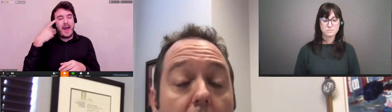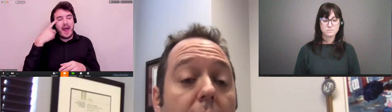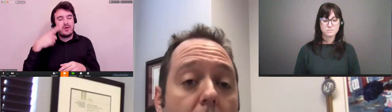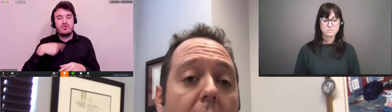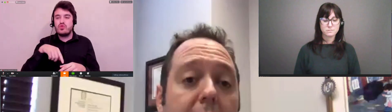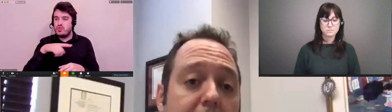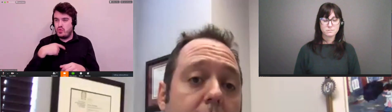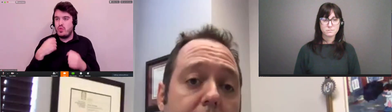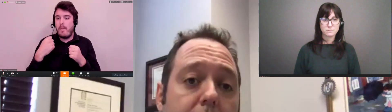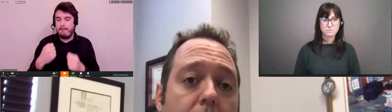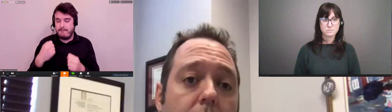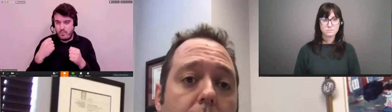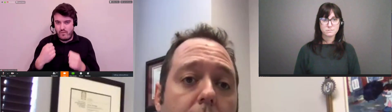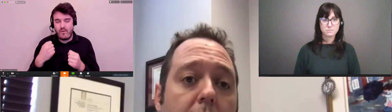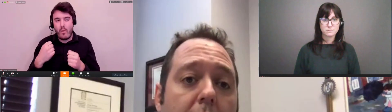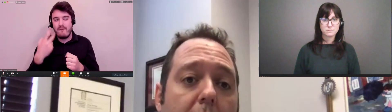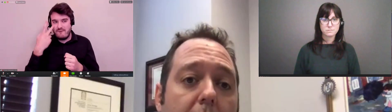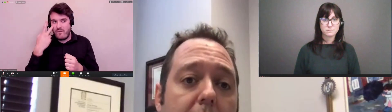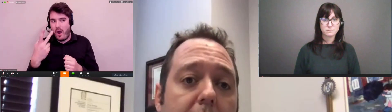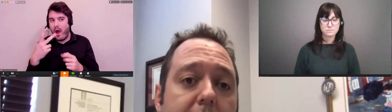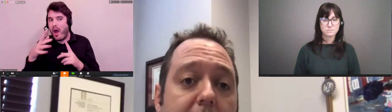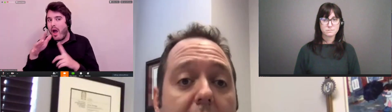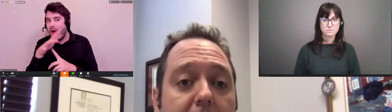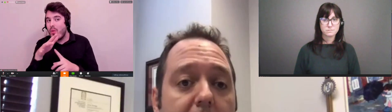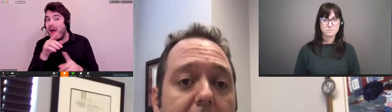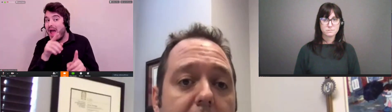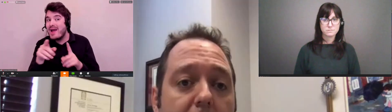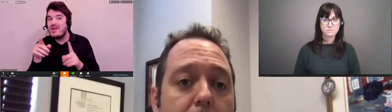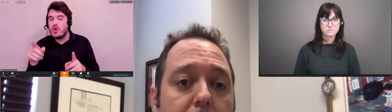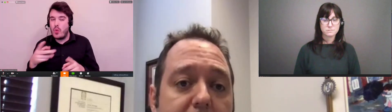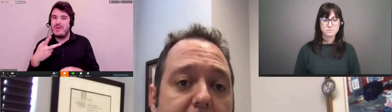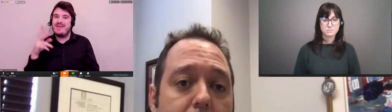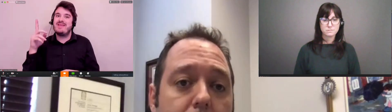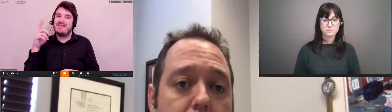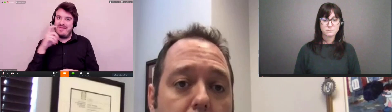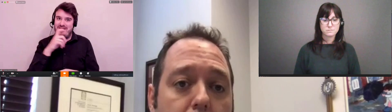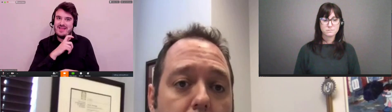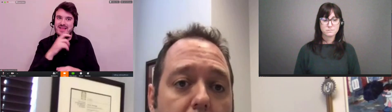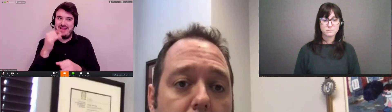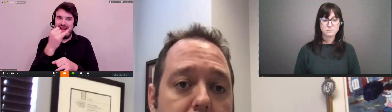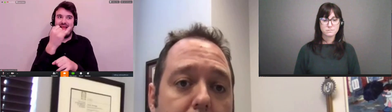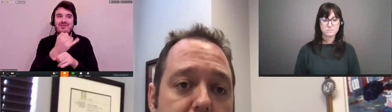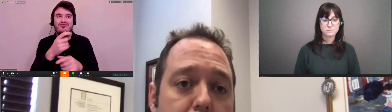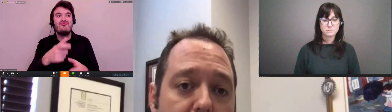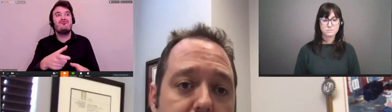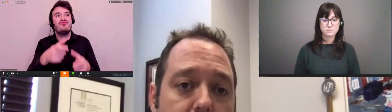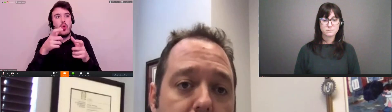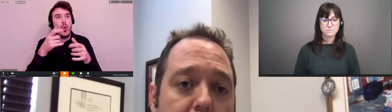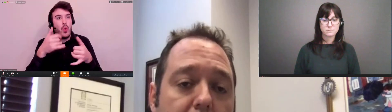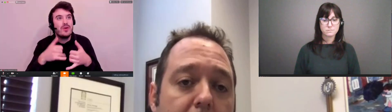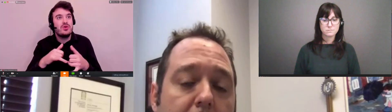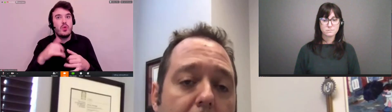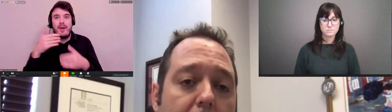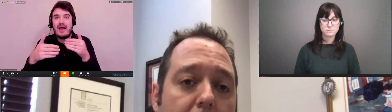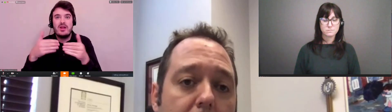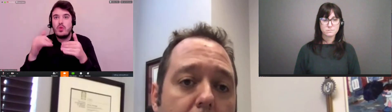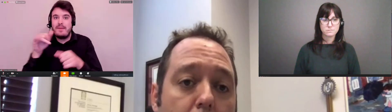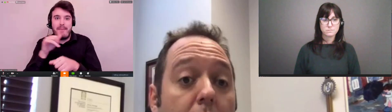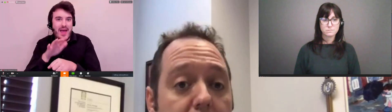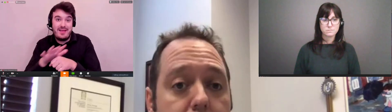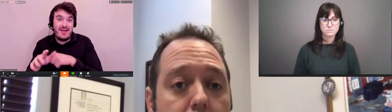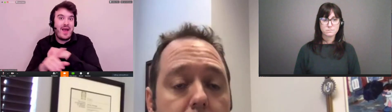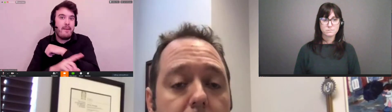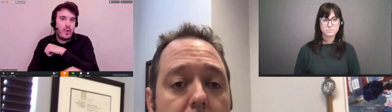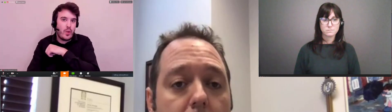nous allons voir des situations où ça sera très difficile pour des institutions pour continuer les opérations et comme